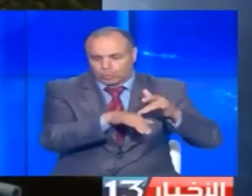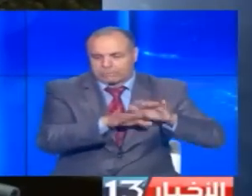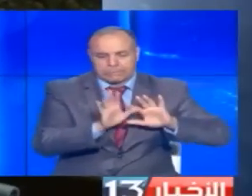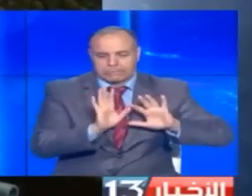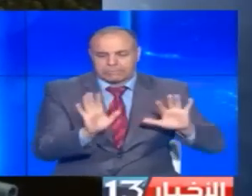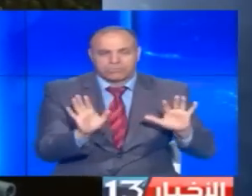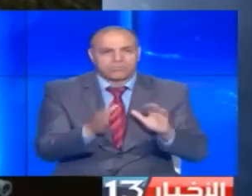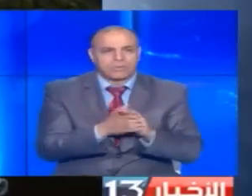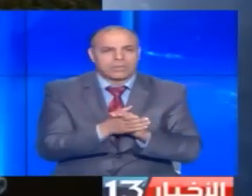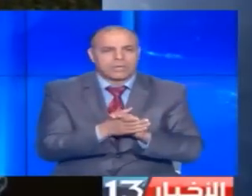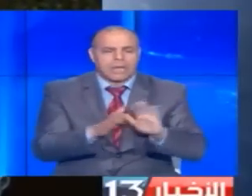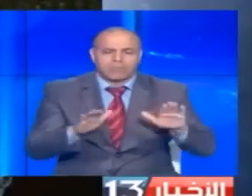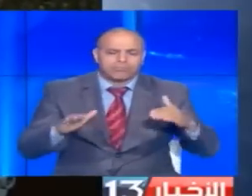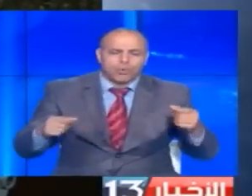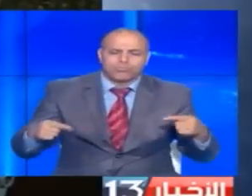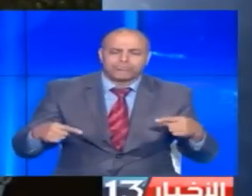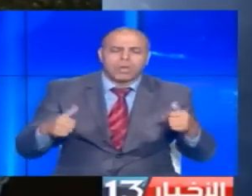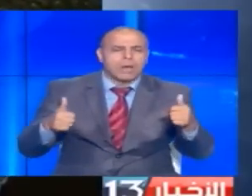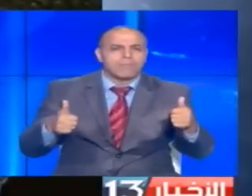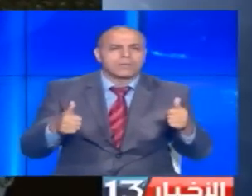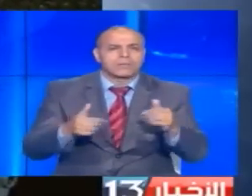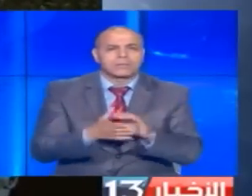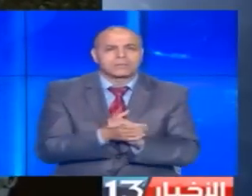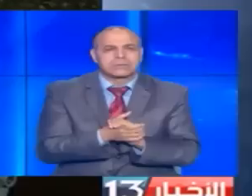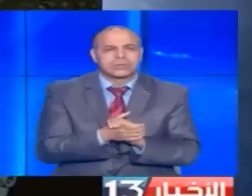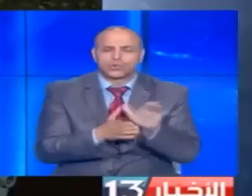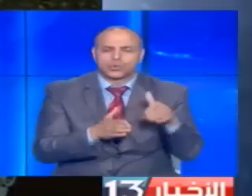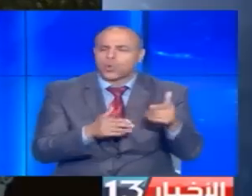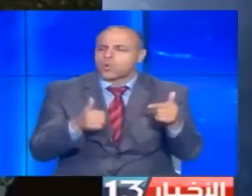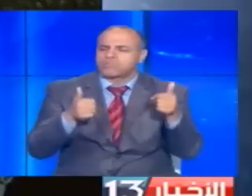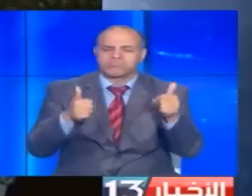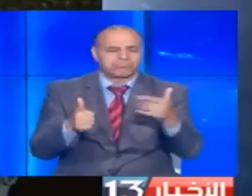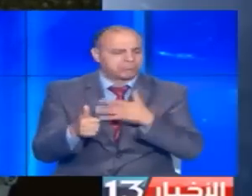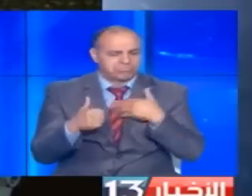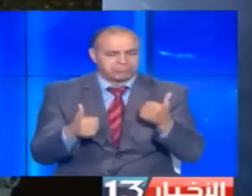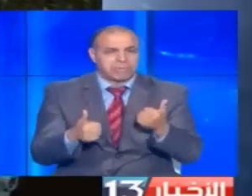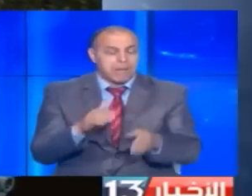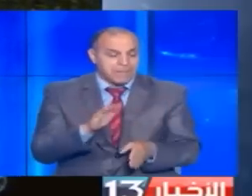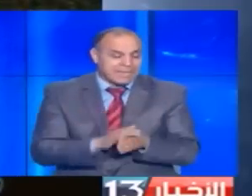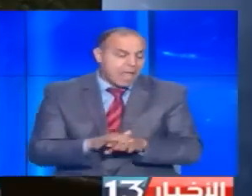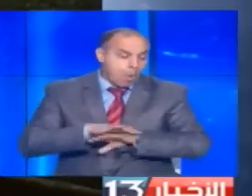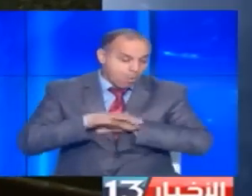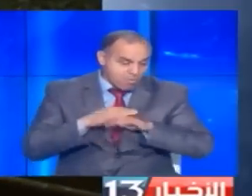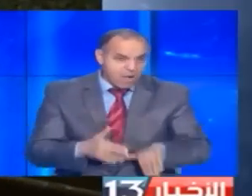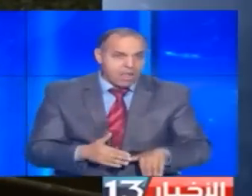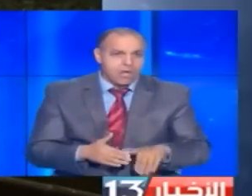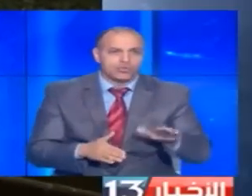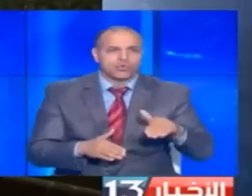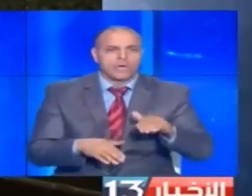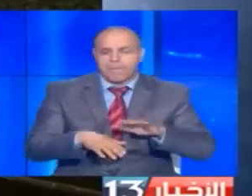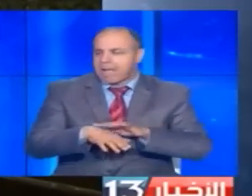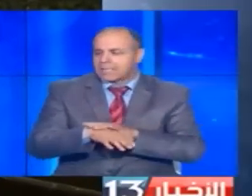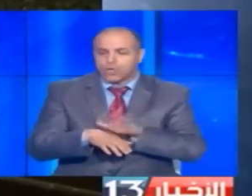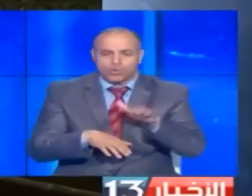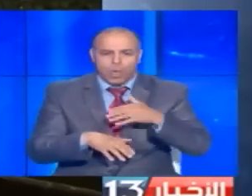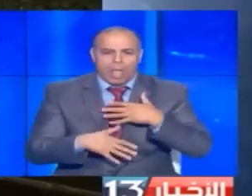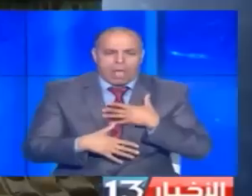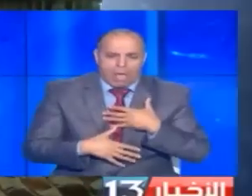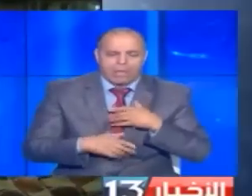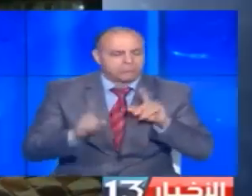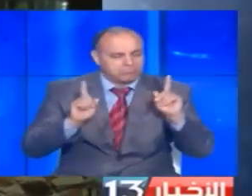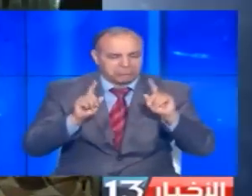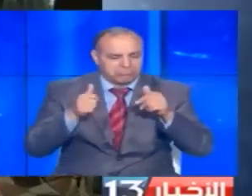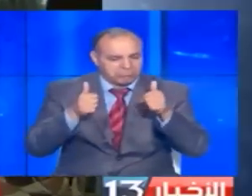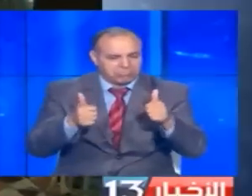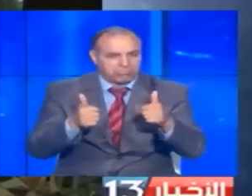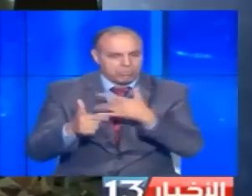ممكن تفرجوا ما اثرت على حتى ملاعبي، وبدينا من البدايه حتى للنهايه ما حسيتش ملاعبي نتاعنا تعبوا. اول